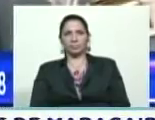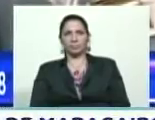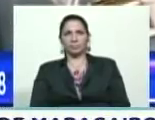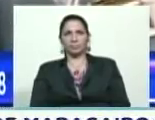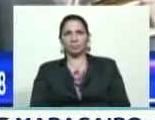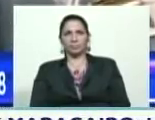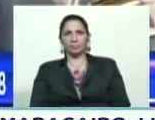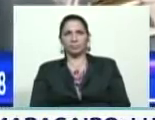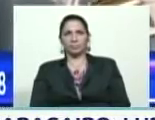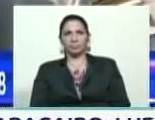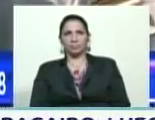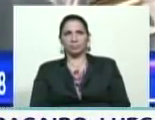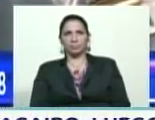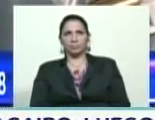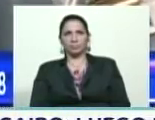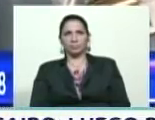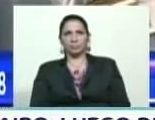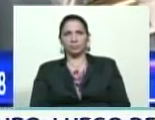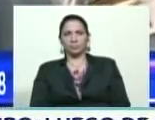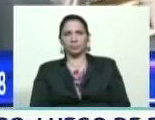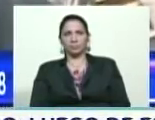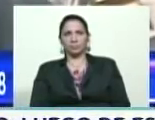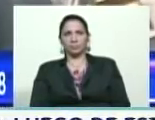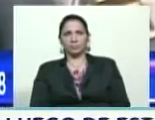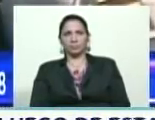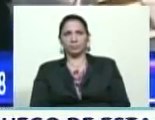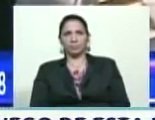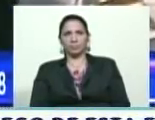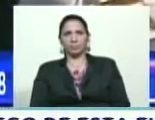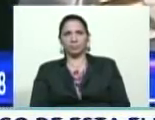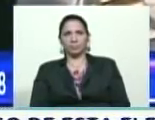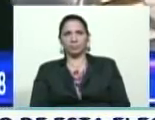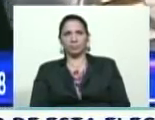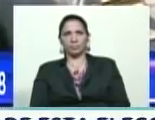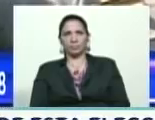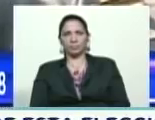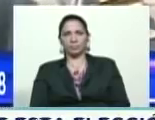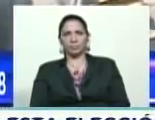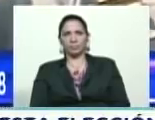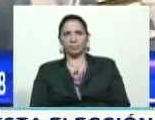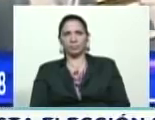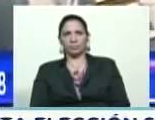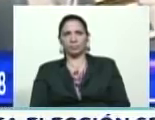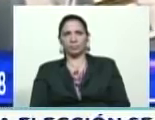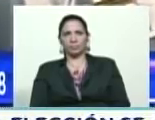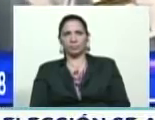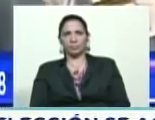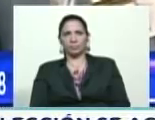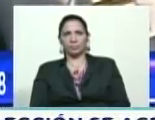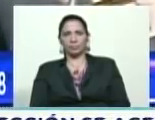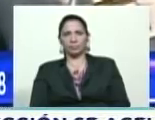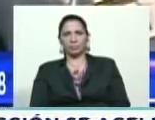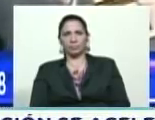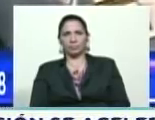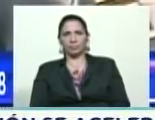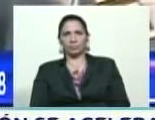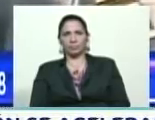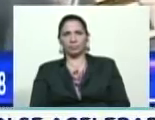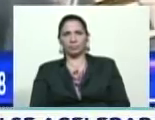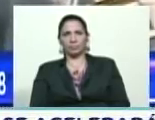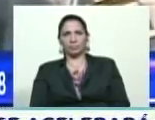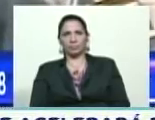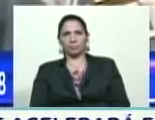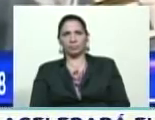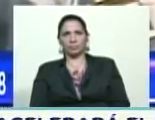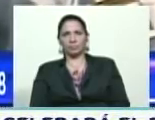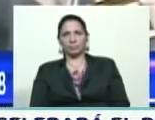аэродромах Венесуэлы. В этот раз мы решили совместно с руководством страны и Министерства